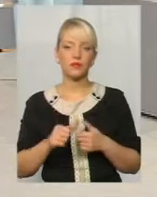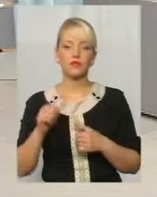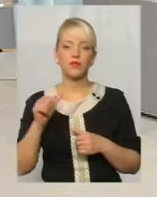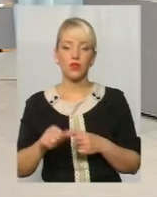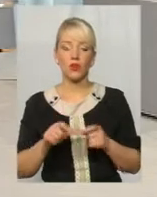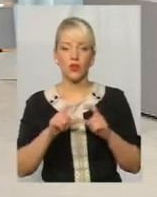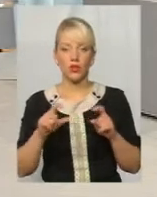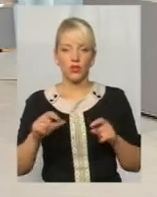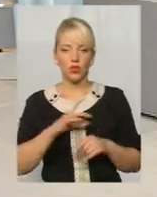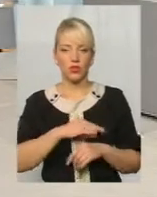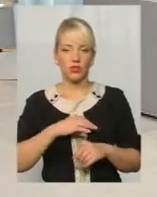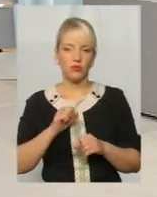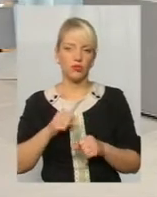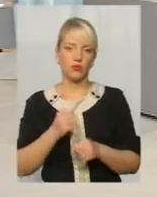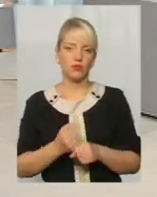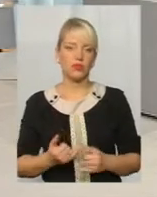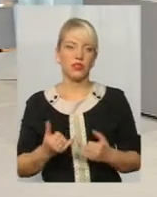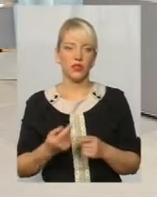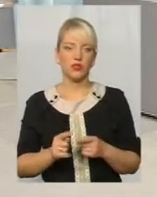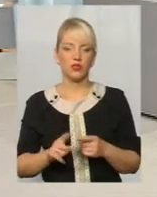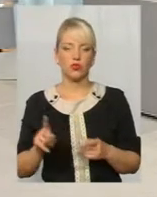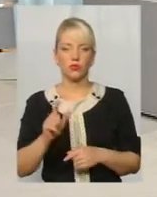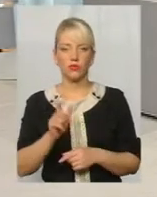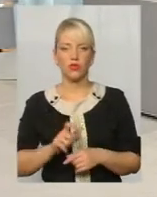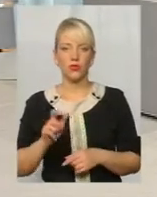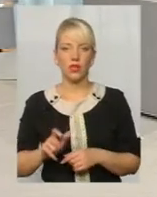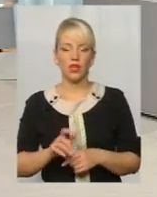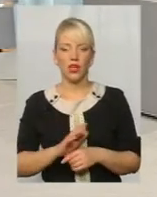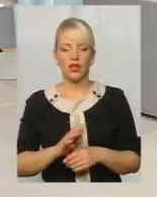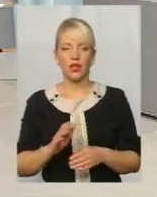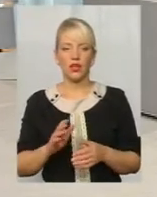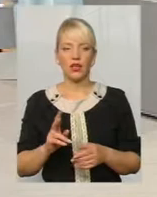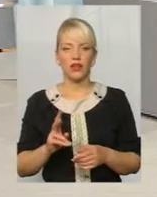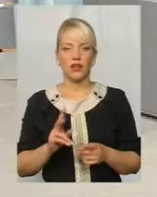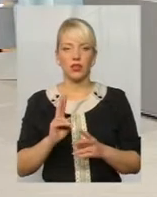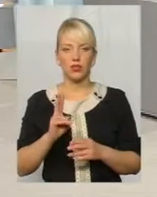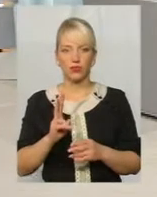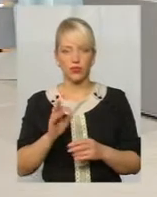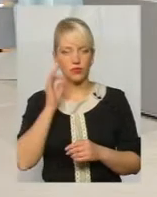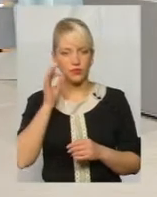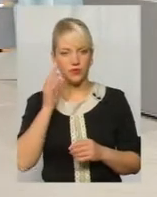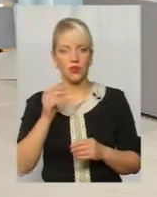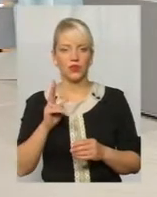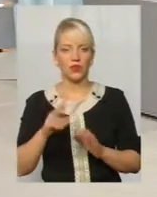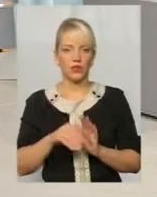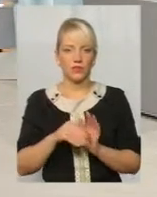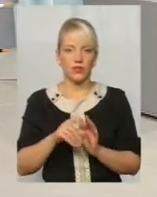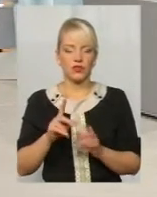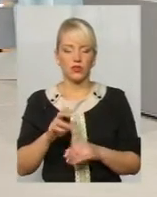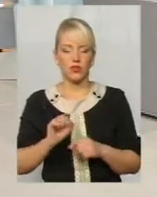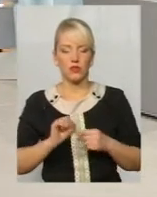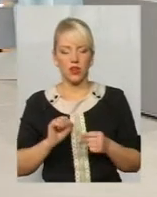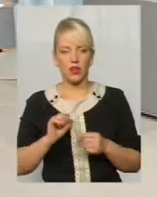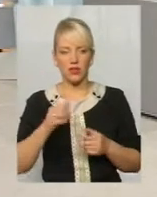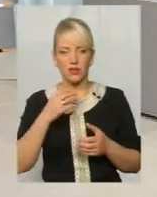органи юстиції можуть зробити для того, аби людей, нечистих на руку, які намагаються, використовуючи